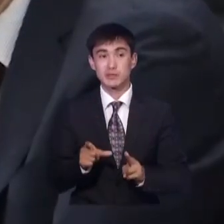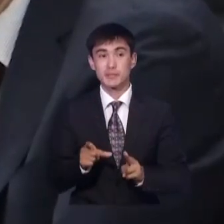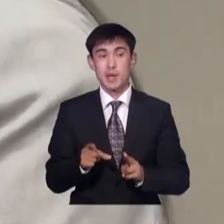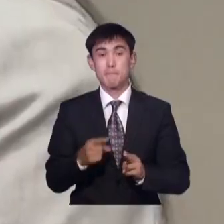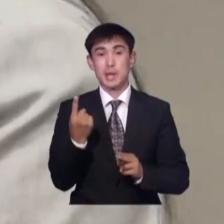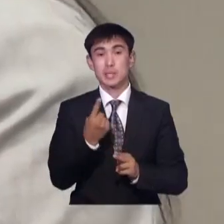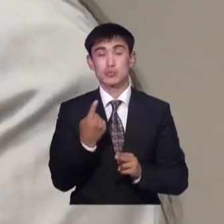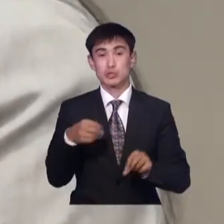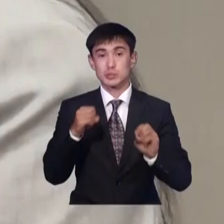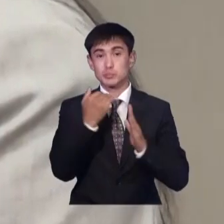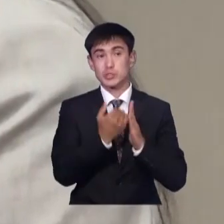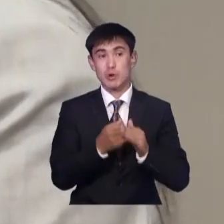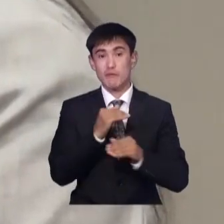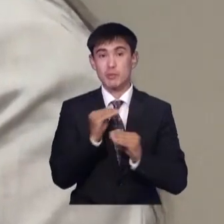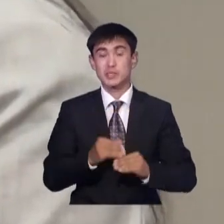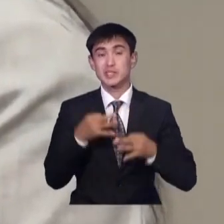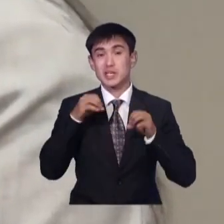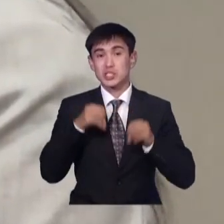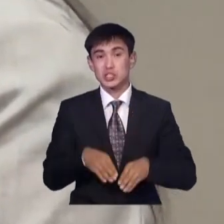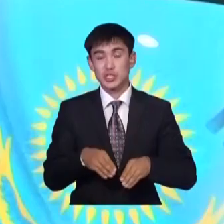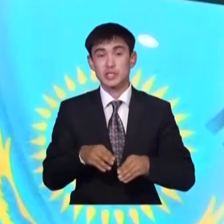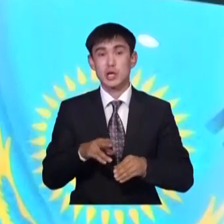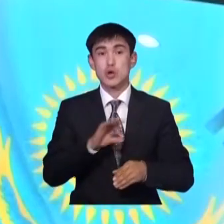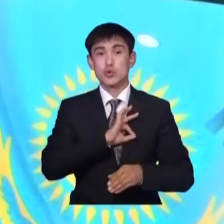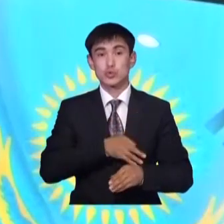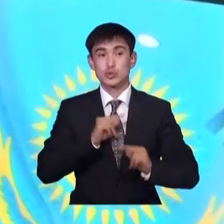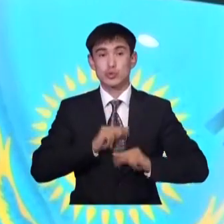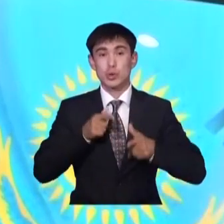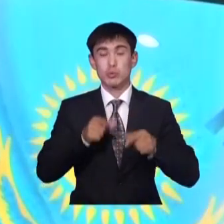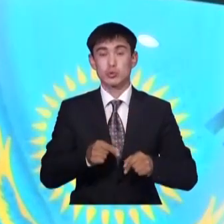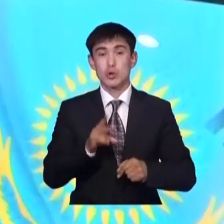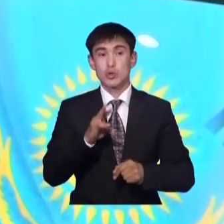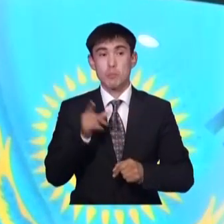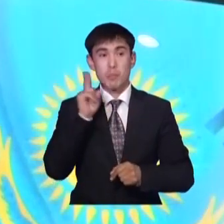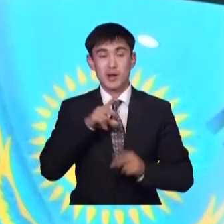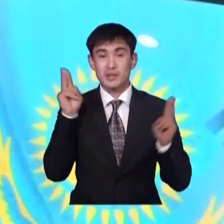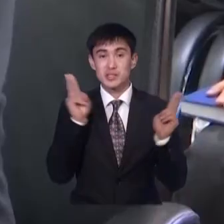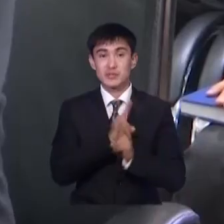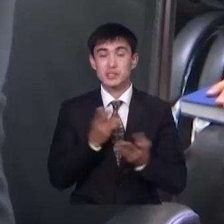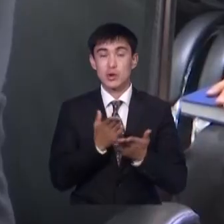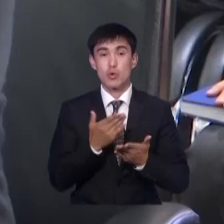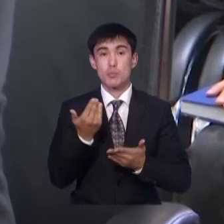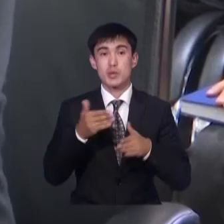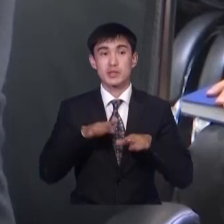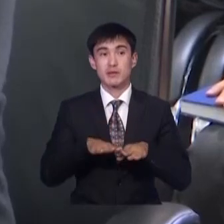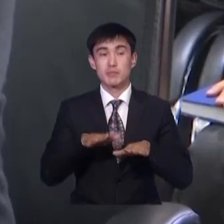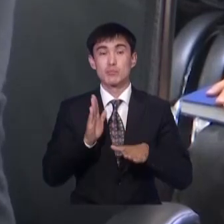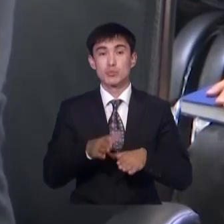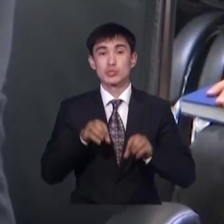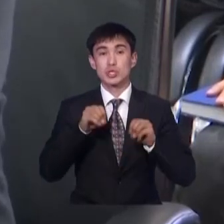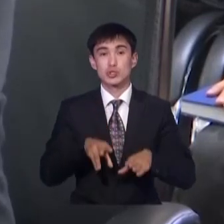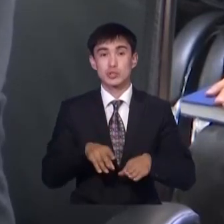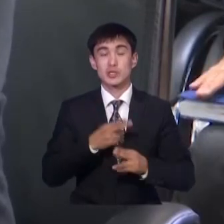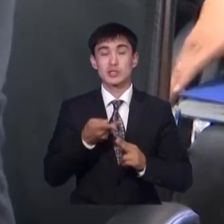По одному и тому же списку оформляется разрешение на юридическую работу. Однако пока неизвестно, на каком именно этапе будет